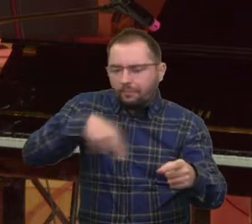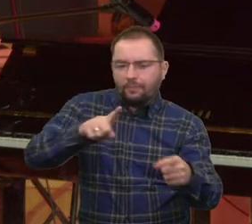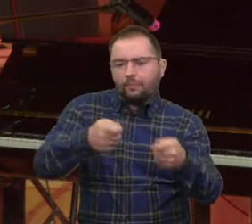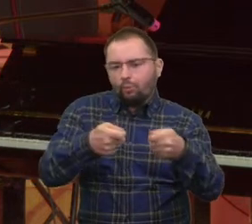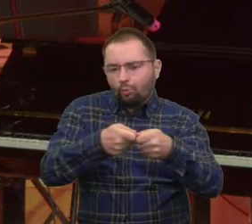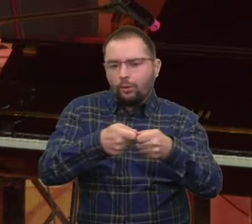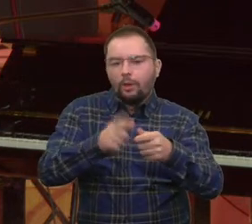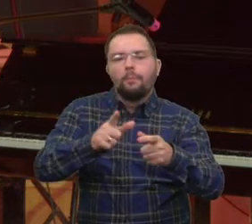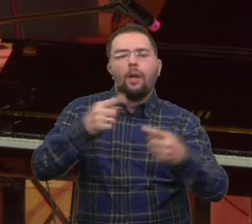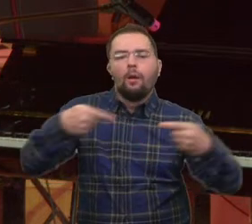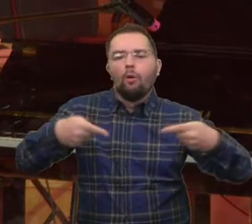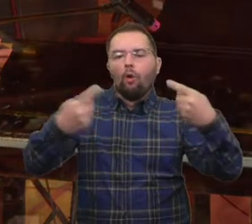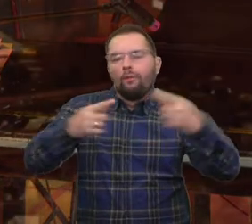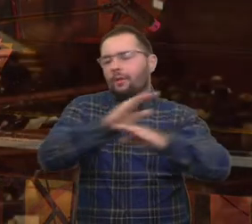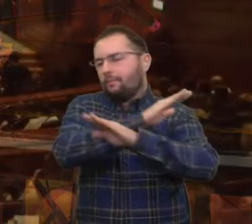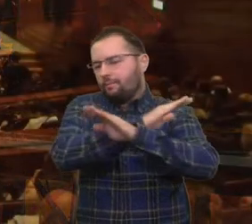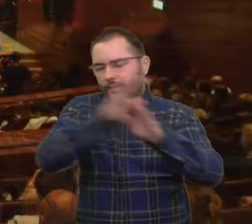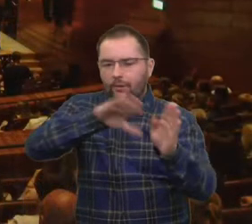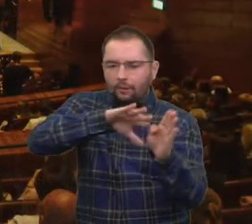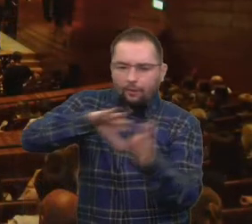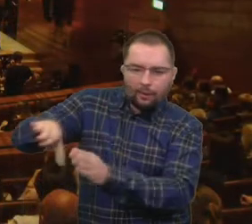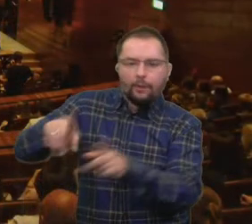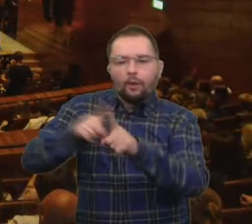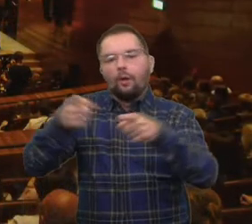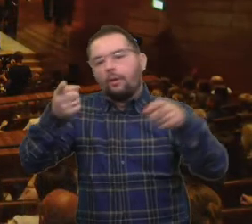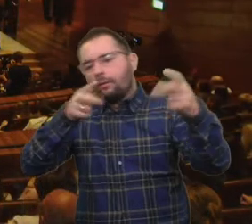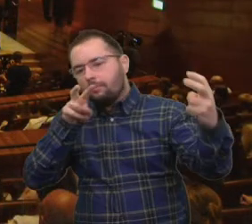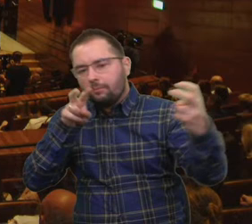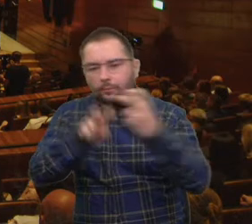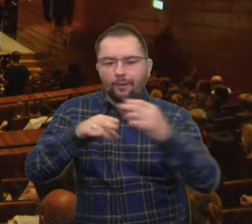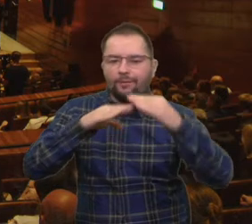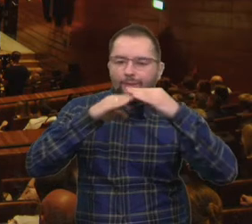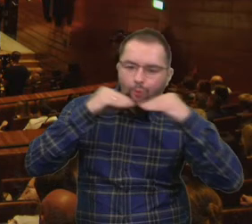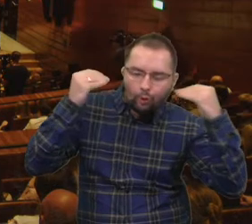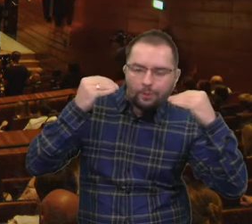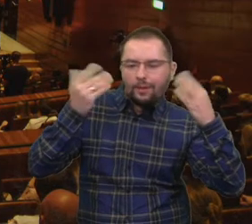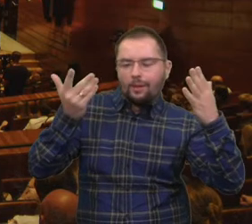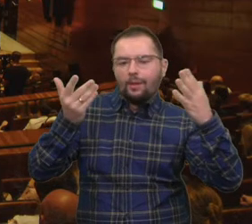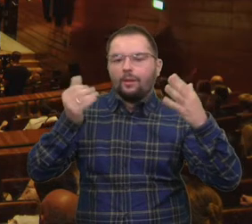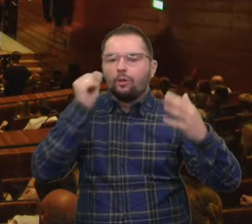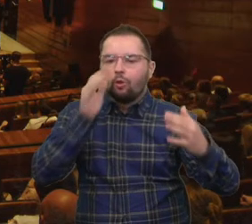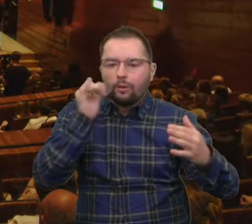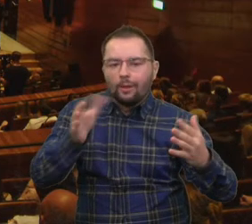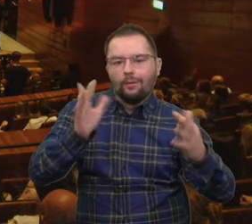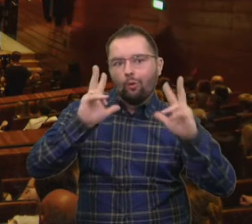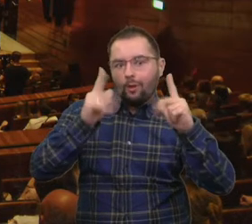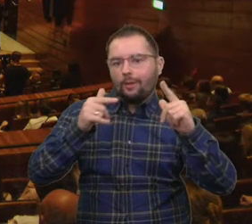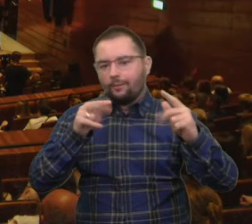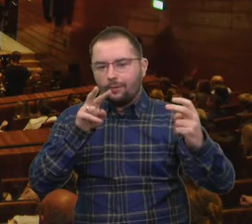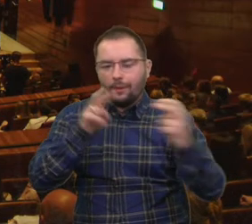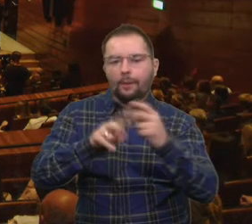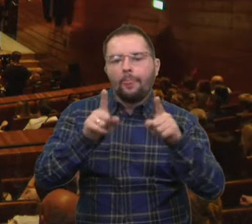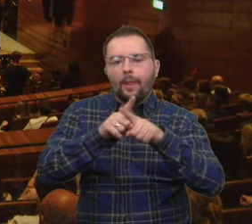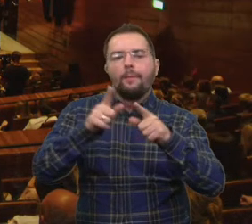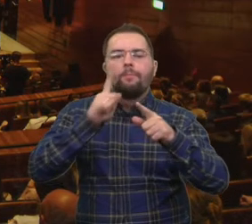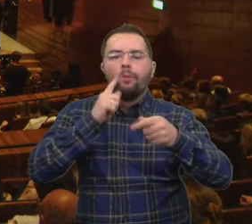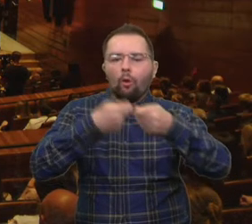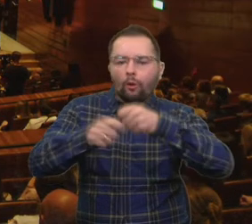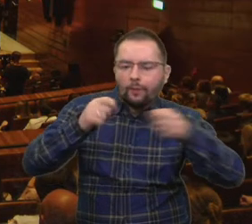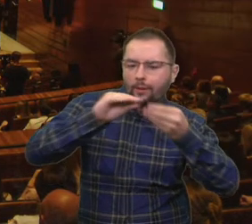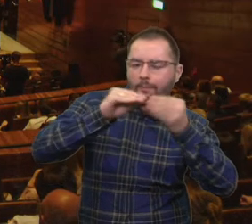żeby te spory się zakończyły, żeby ludzie się do siebie uśmiechali, żeby było normalnie. Problemy zawsze będą i wszyscy marszałkowie je rozwiązywali przez